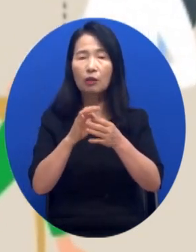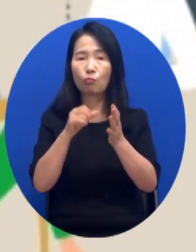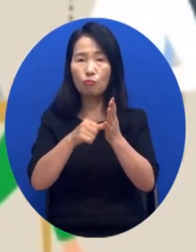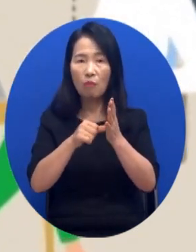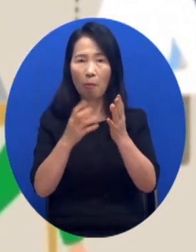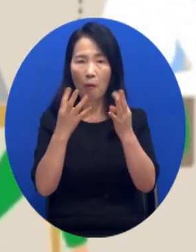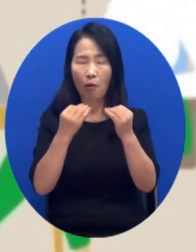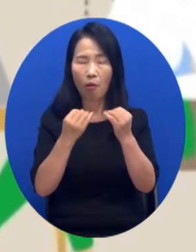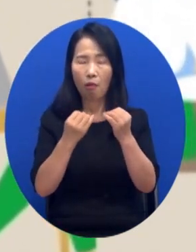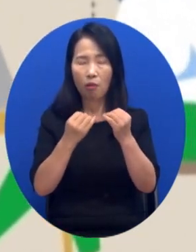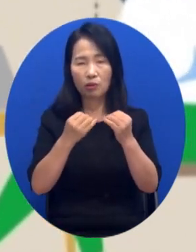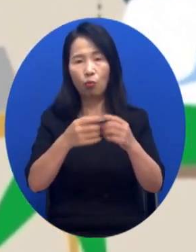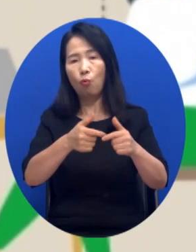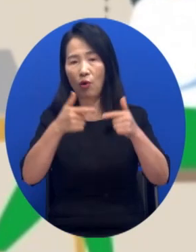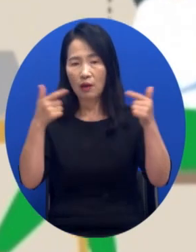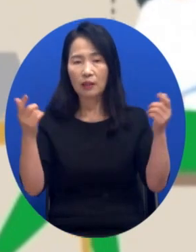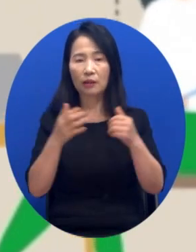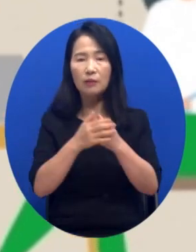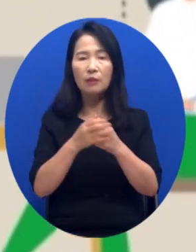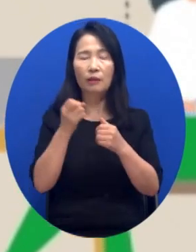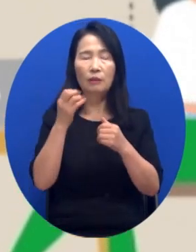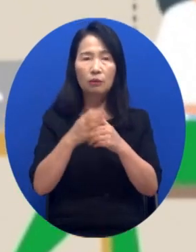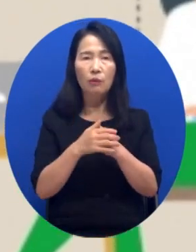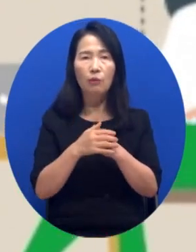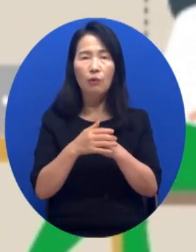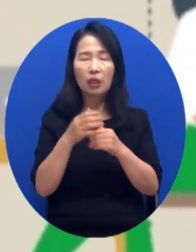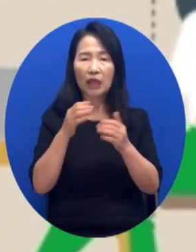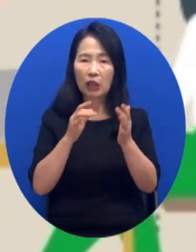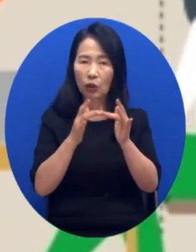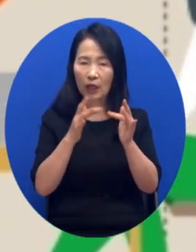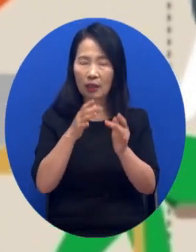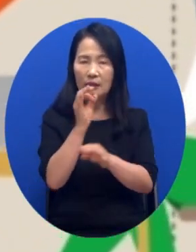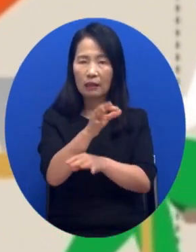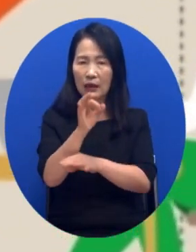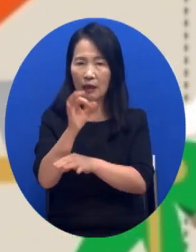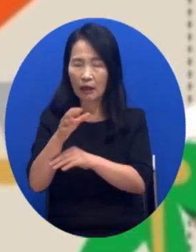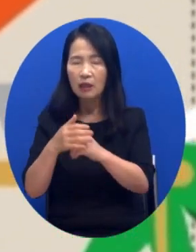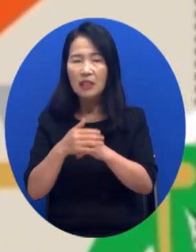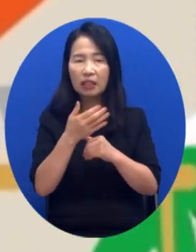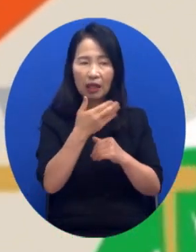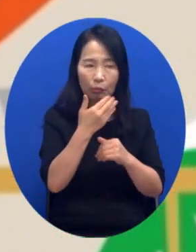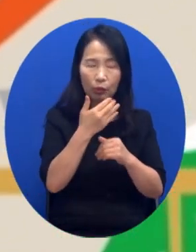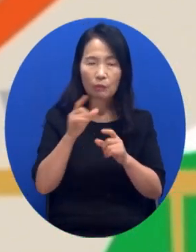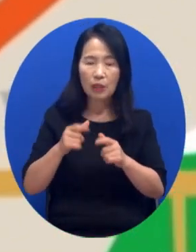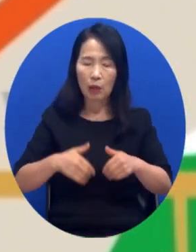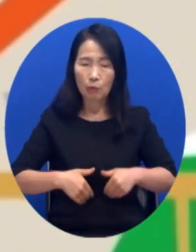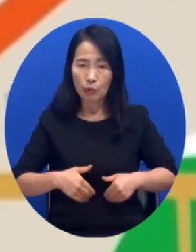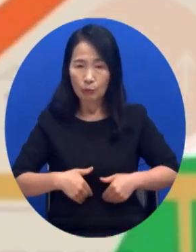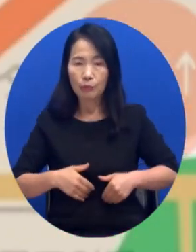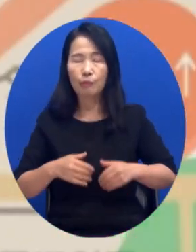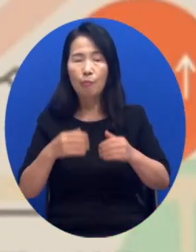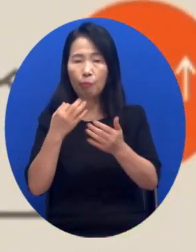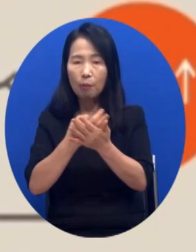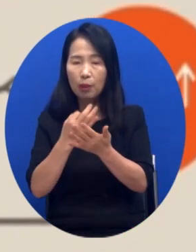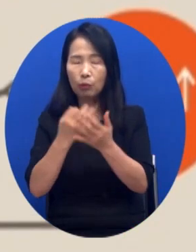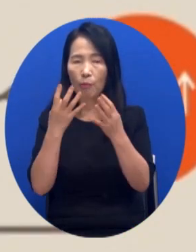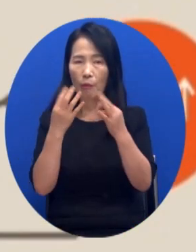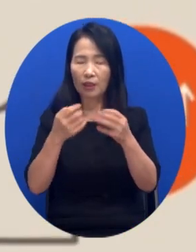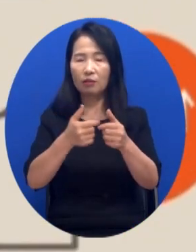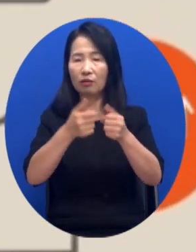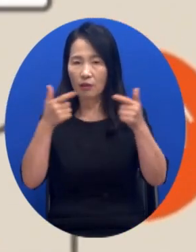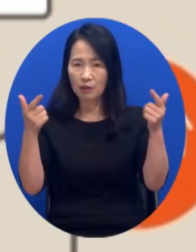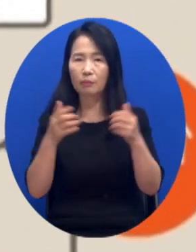증가했고 비대면 장보기가 확대되면서 식품과 생필품 판매량도 오른 것으로